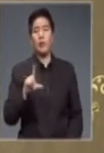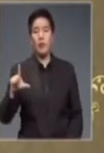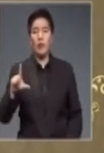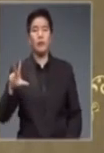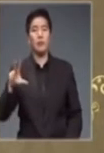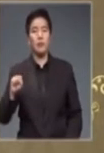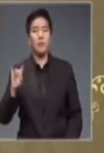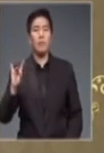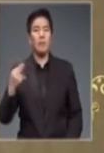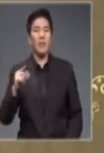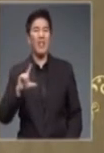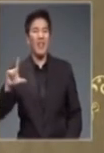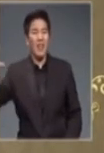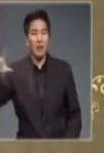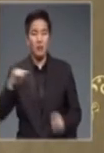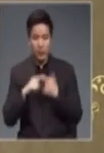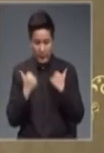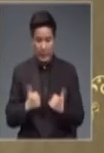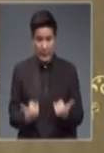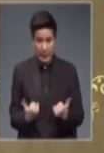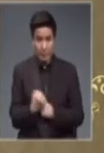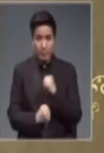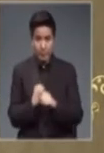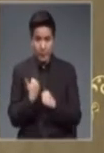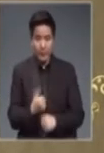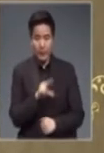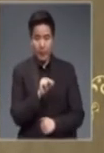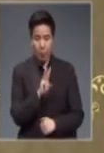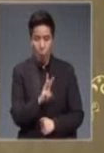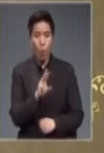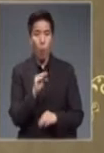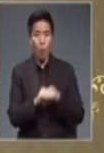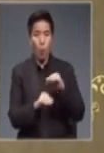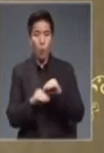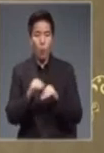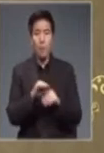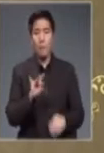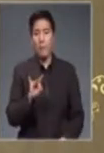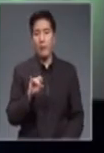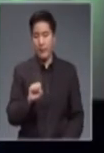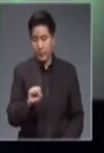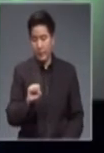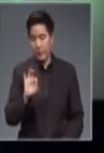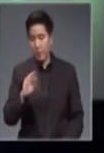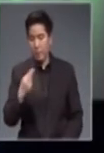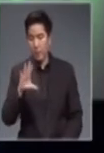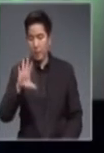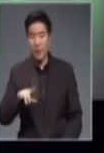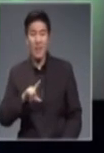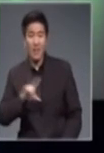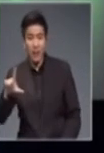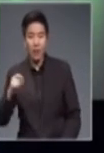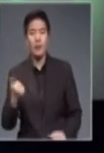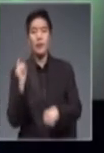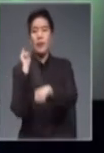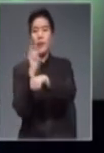คของการดำเนินการธุรกิจของภาคเอกชนมาอย่างต่อเนื่องโดยผู้อำนวยการธนาคารโลกได้แสดงข้อคิดเห็นเพิ่มเติมว่าประเทศไทย